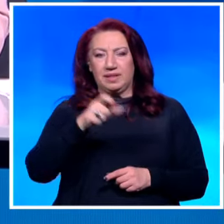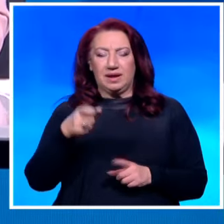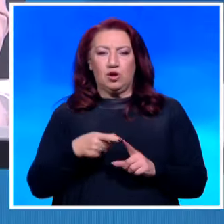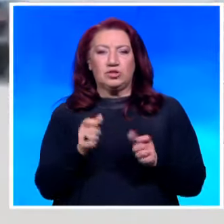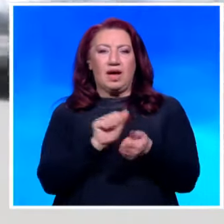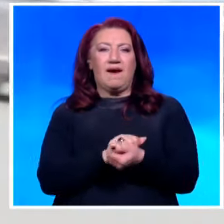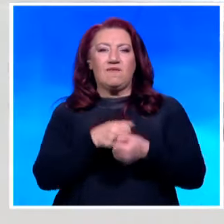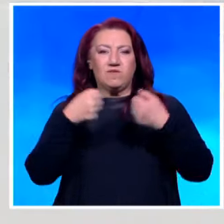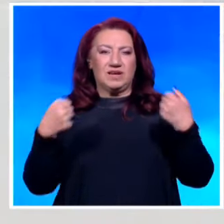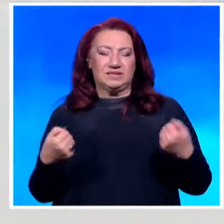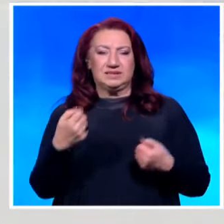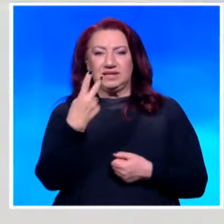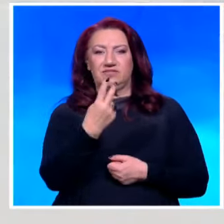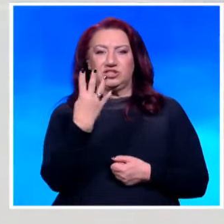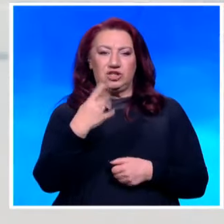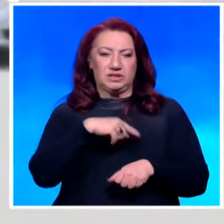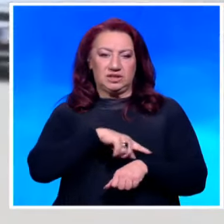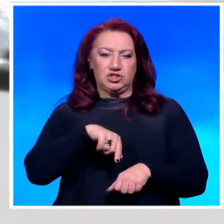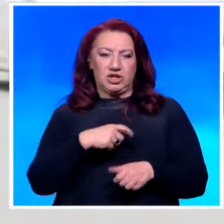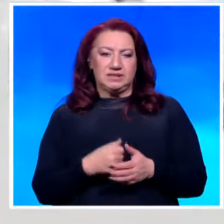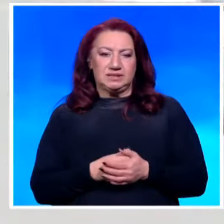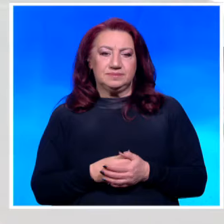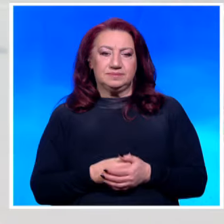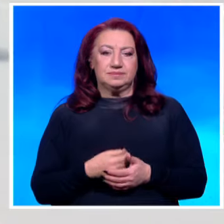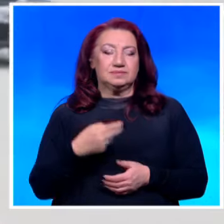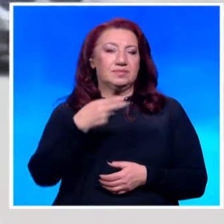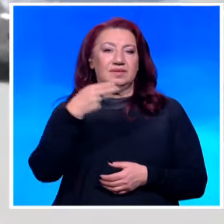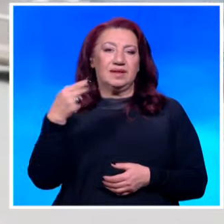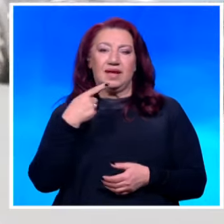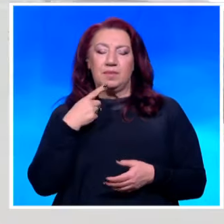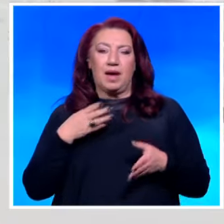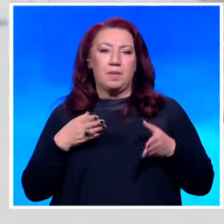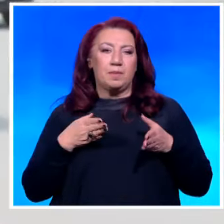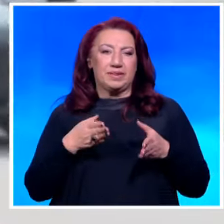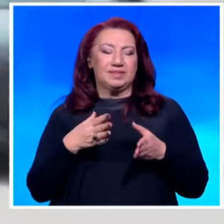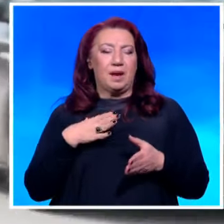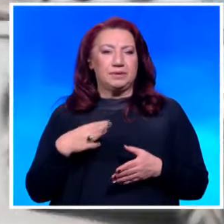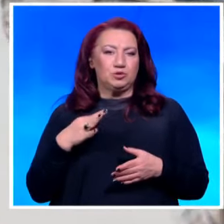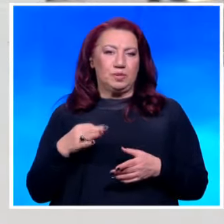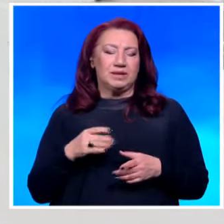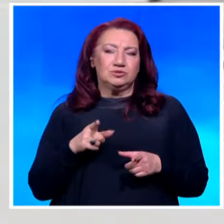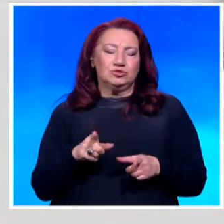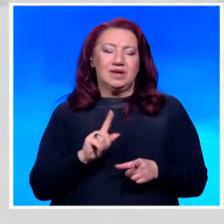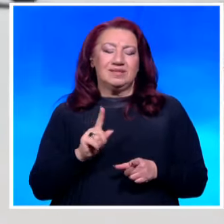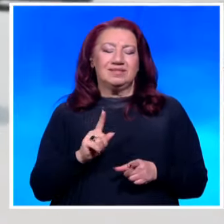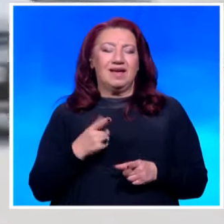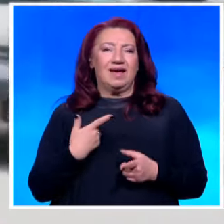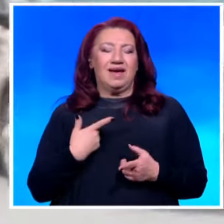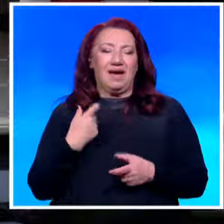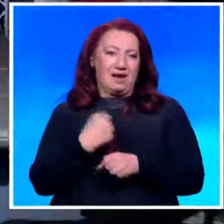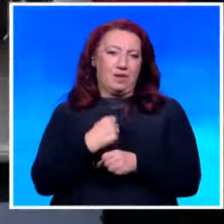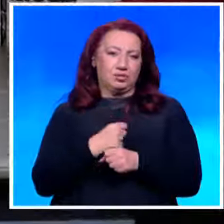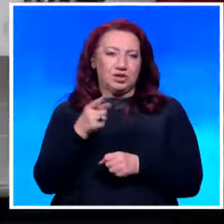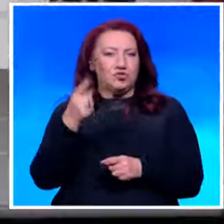часа. Темите за пътната безопасност не са просто работа, те са кауза. Както за мен, така и за целия екип на